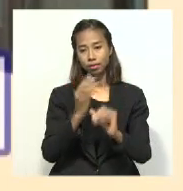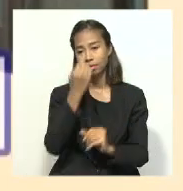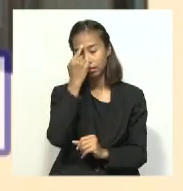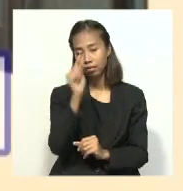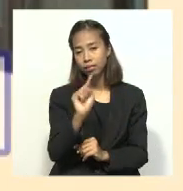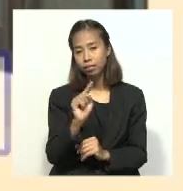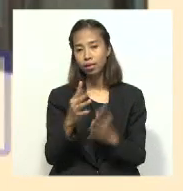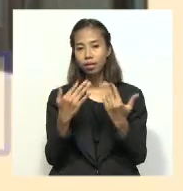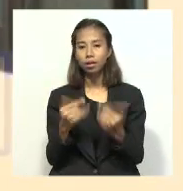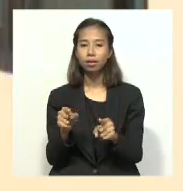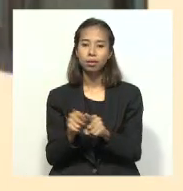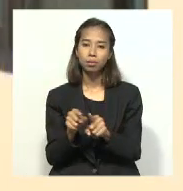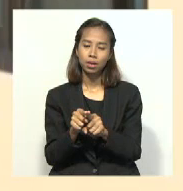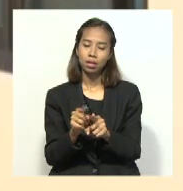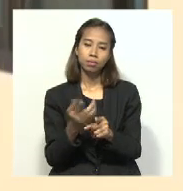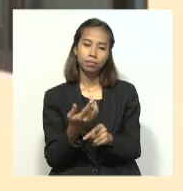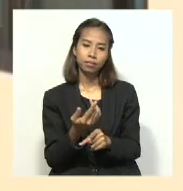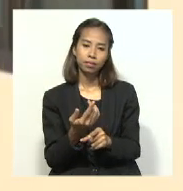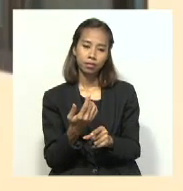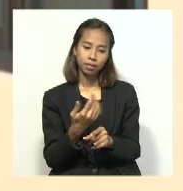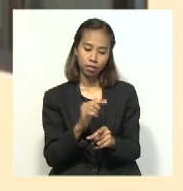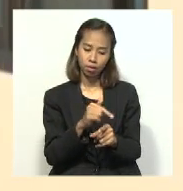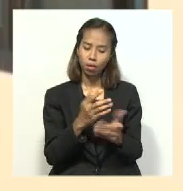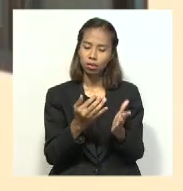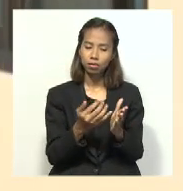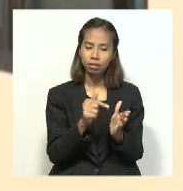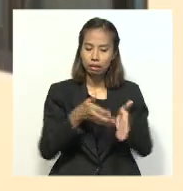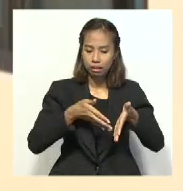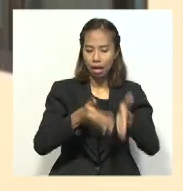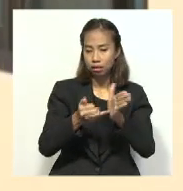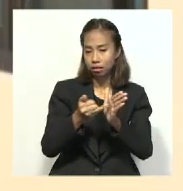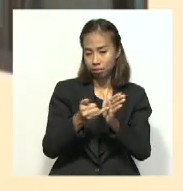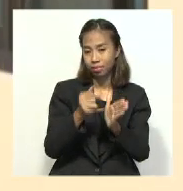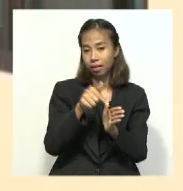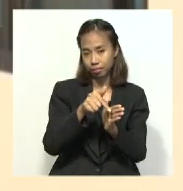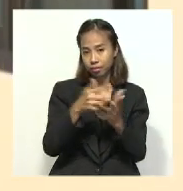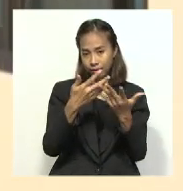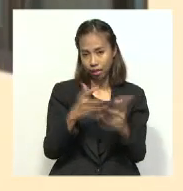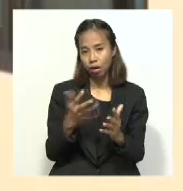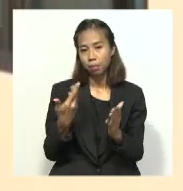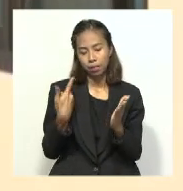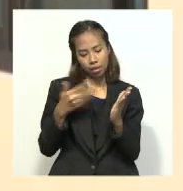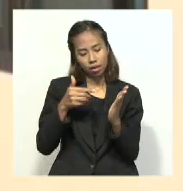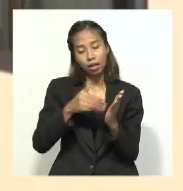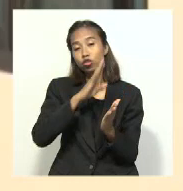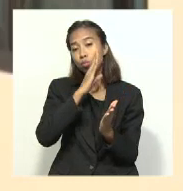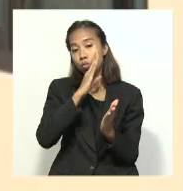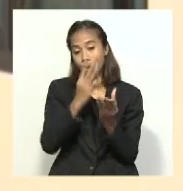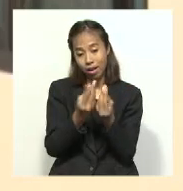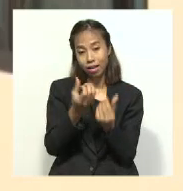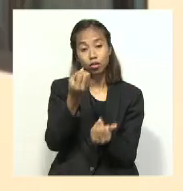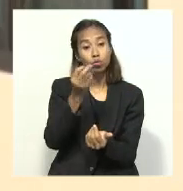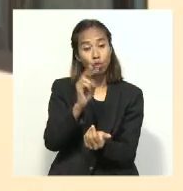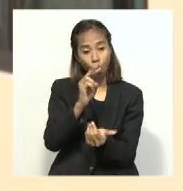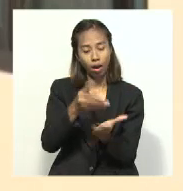เป็นลักษณะเหมือน East West Corridor นะครับแต่ในทางหลวงสาย12เนี่ยก็จะเป็น East West หลักของประเทศแต่ว่ามันจะเน้นในการท่องเที่ยวมากกว่